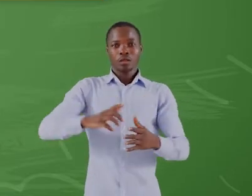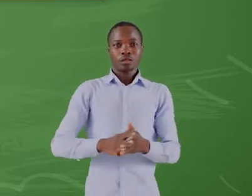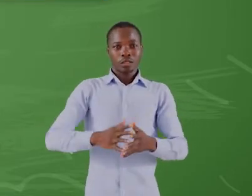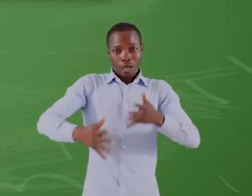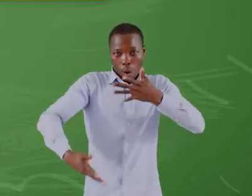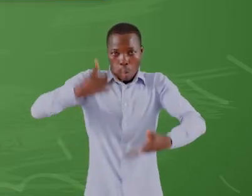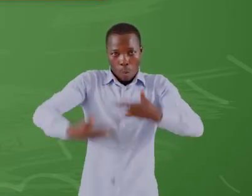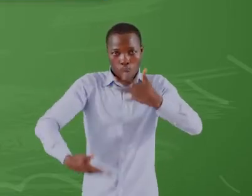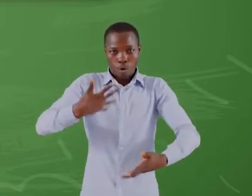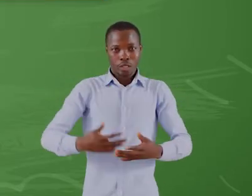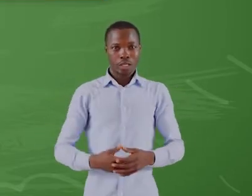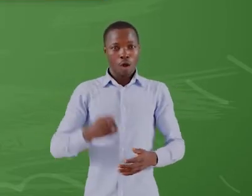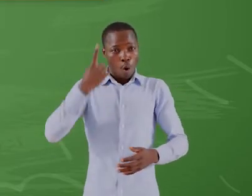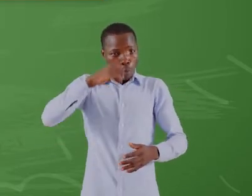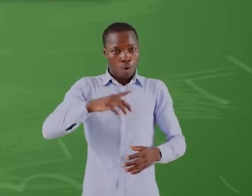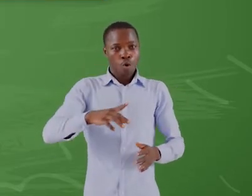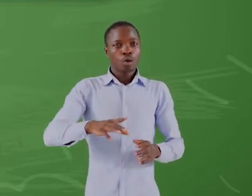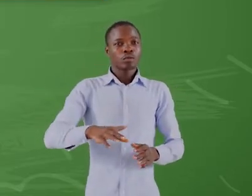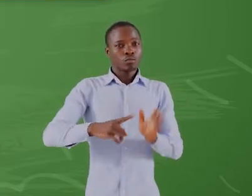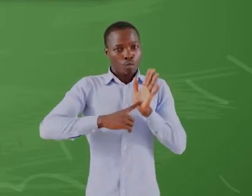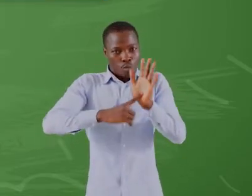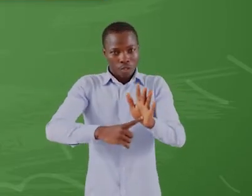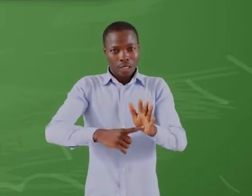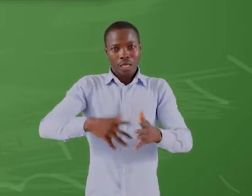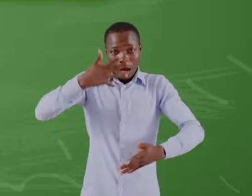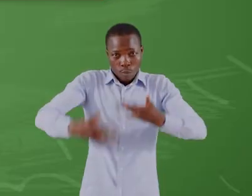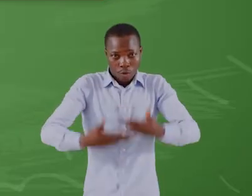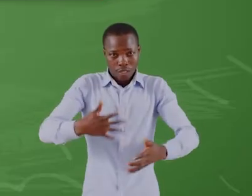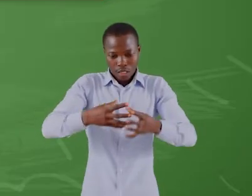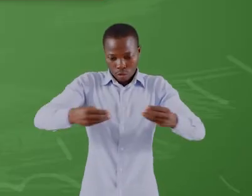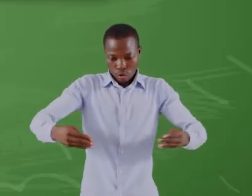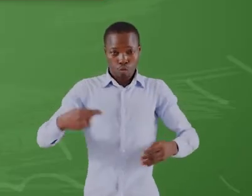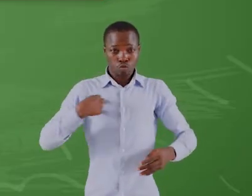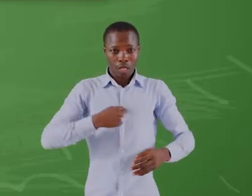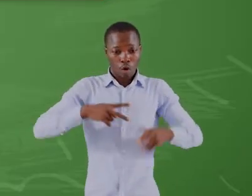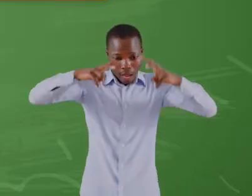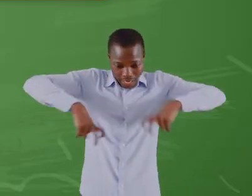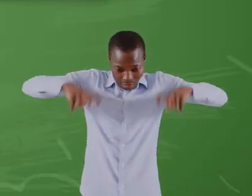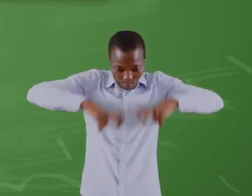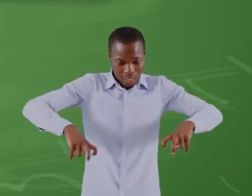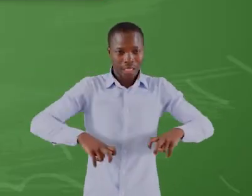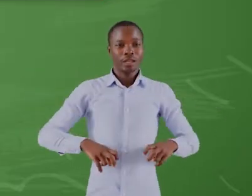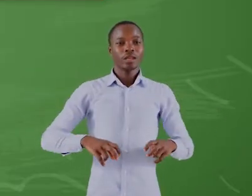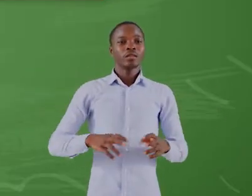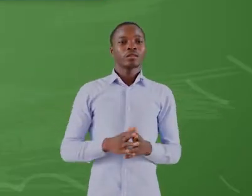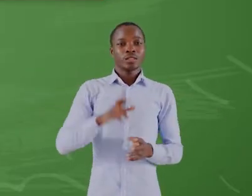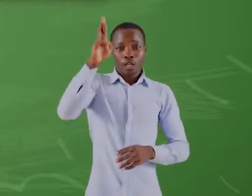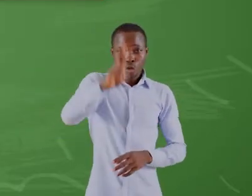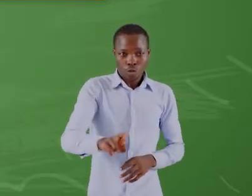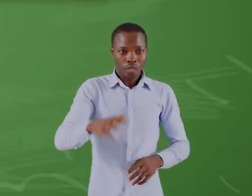Pour mettre en évidence la porosité du sol, nous allons exploiter des